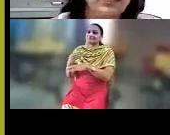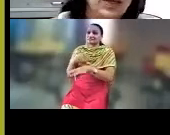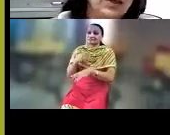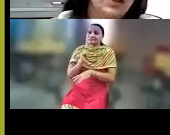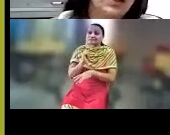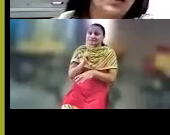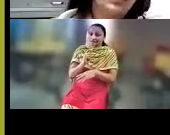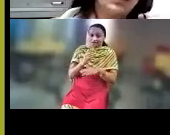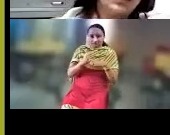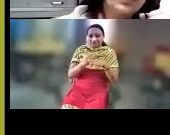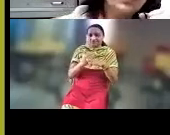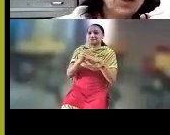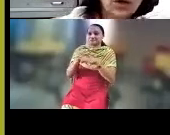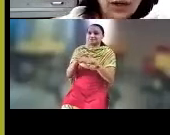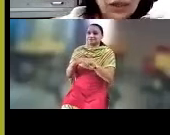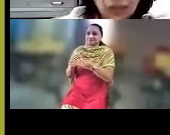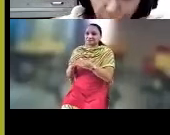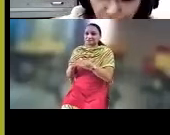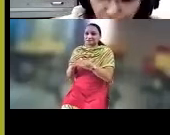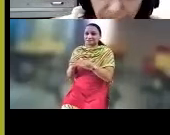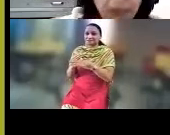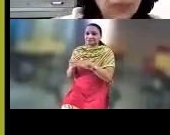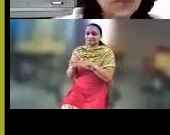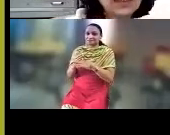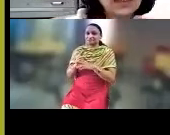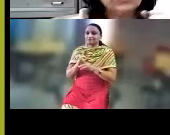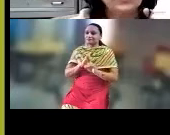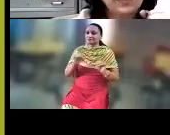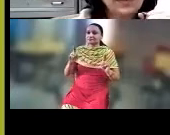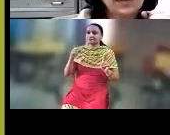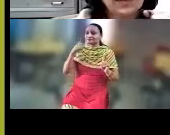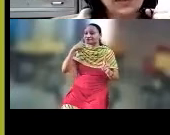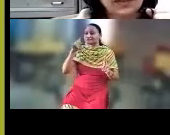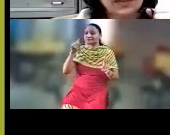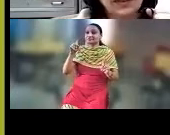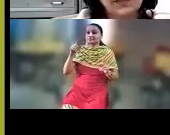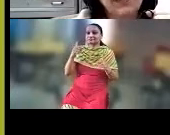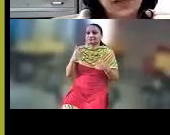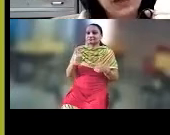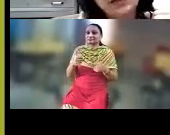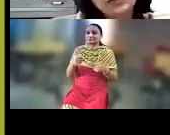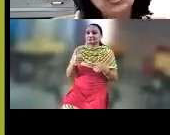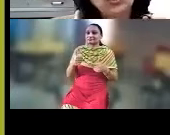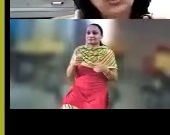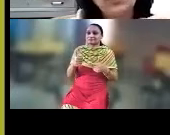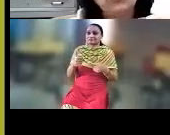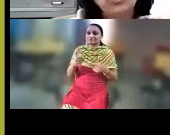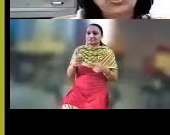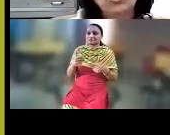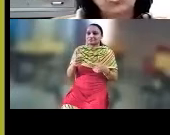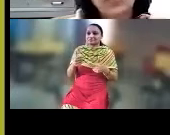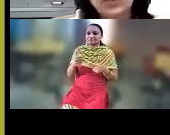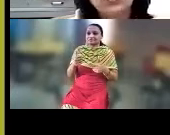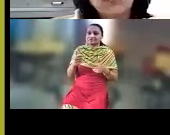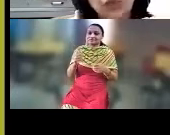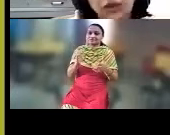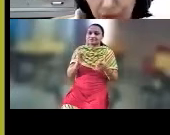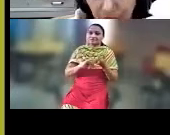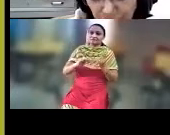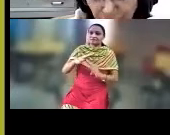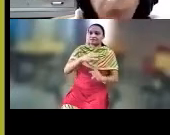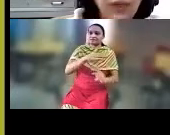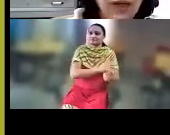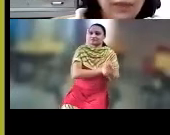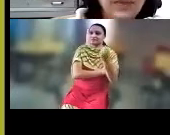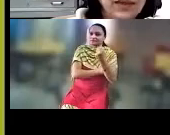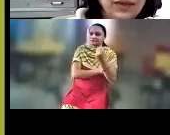हैं। देन कंक्रीट सपोर्ट फॉर पेरेंट्स, कि किस तरह के दिए जा सकते हैं। एंड देन सोशल एंड इमोशनल कॉम्पिटेंस ऑफ चिल्ड्रन, इस